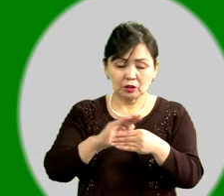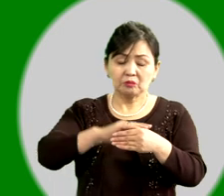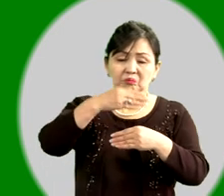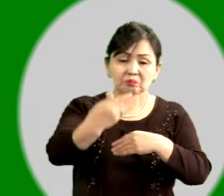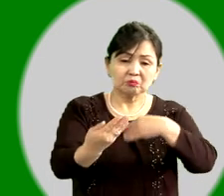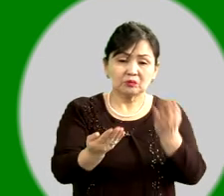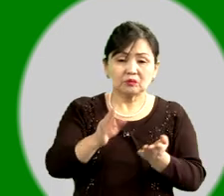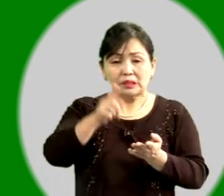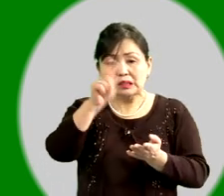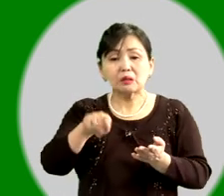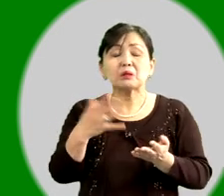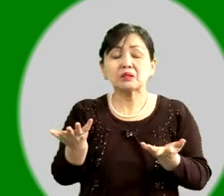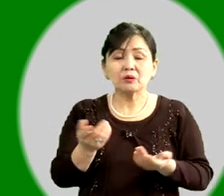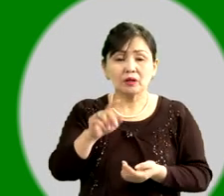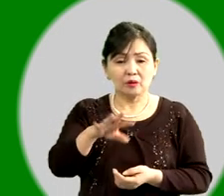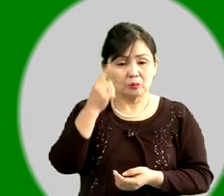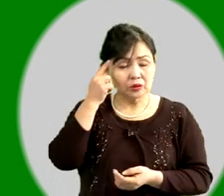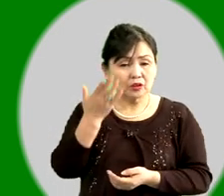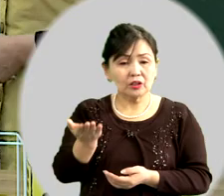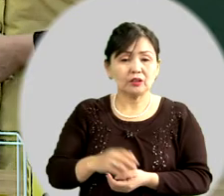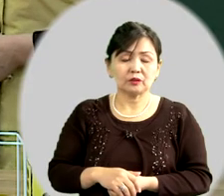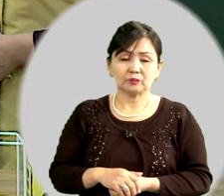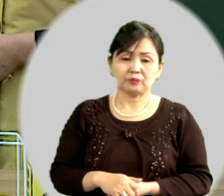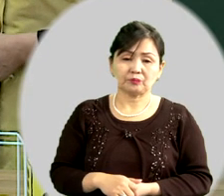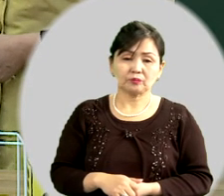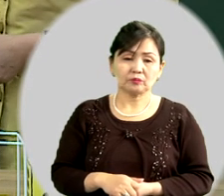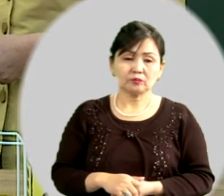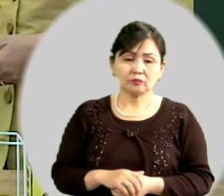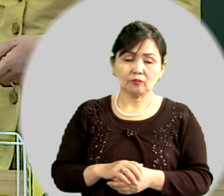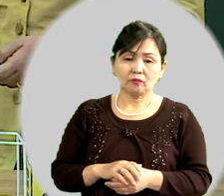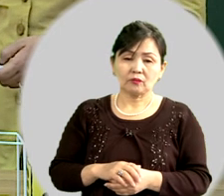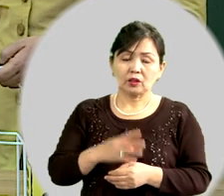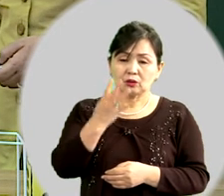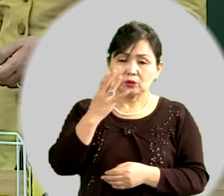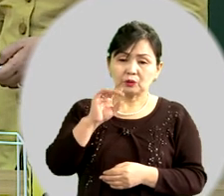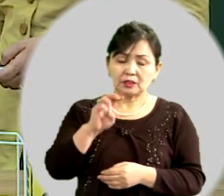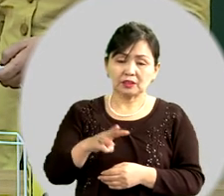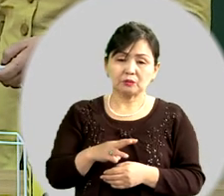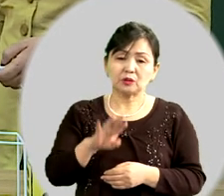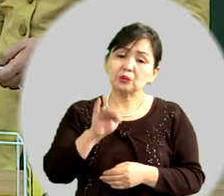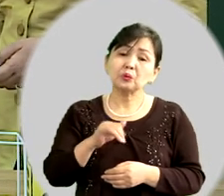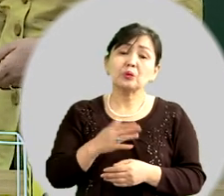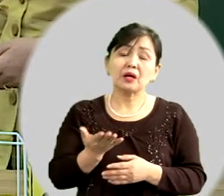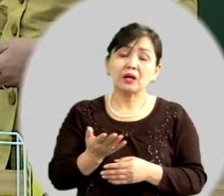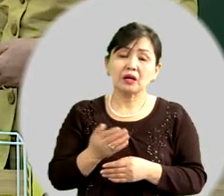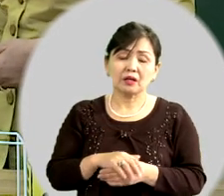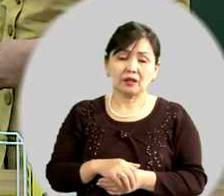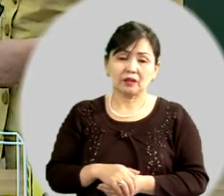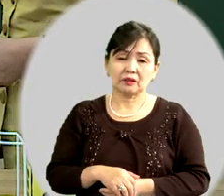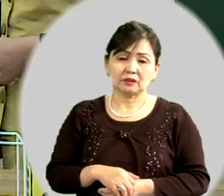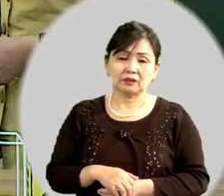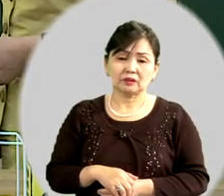дэлгэсийн талбайг олоорой. За, тэгэхээр энэ 4 см гэдэг нь юуны хэмжээ вэ? Маш сайн